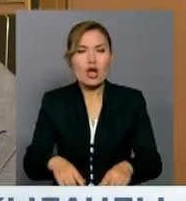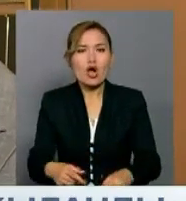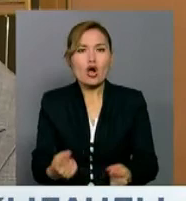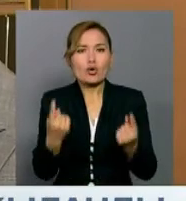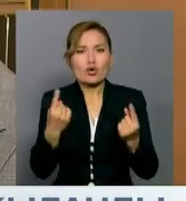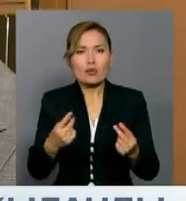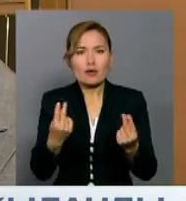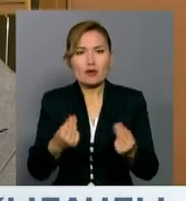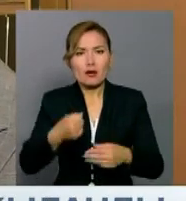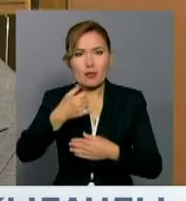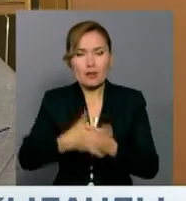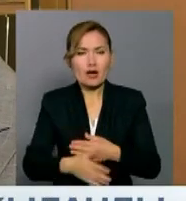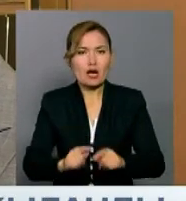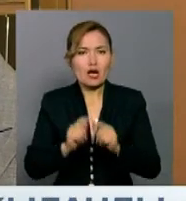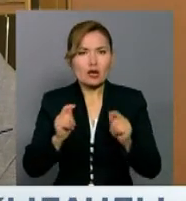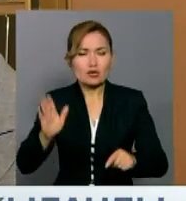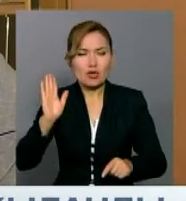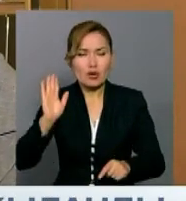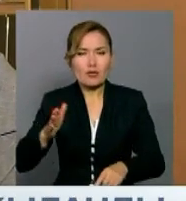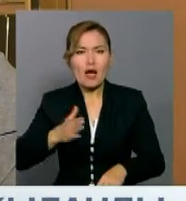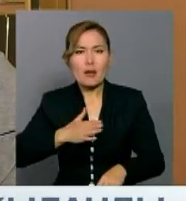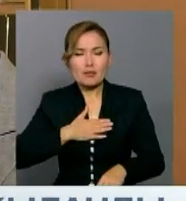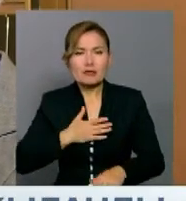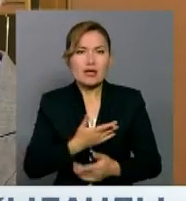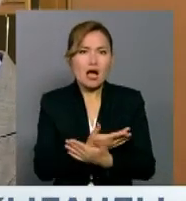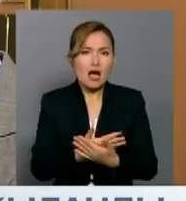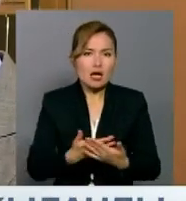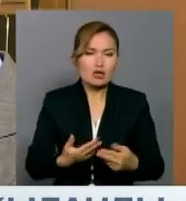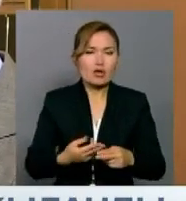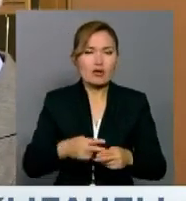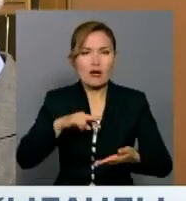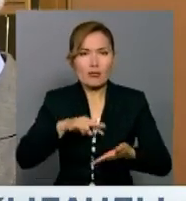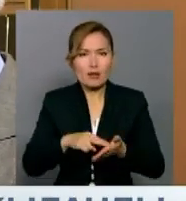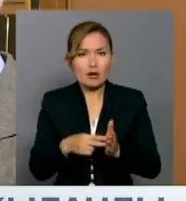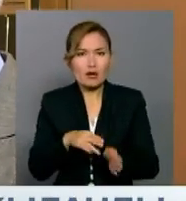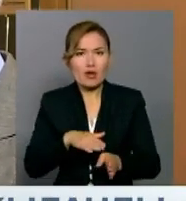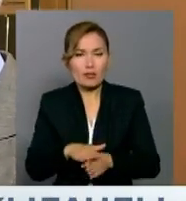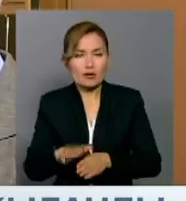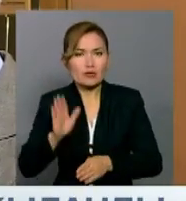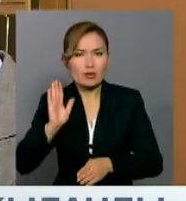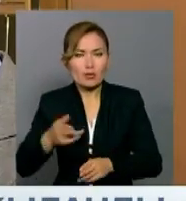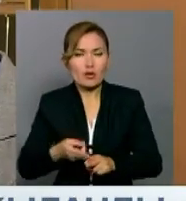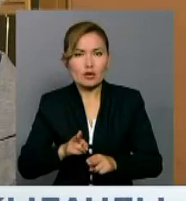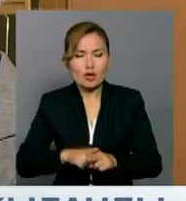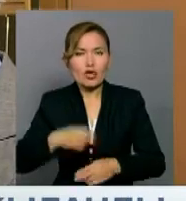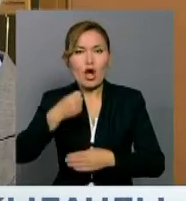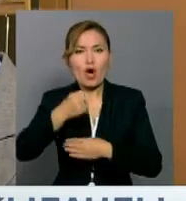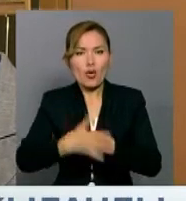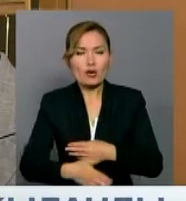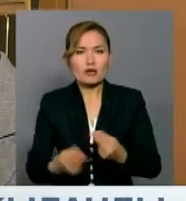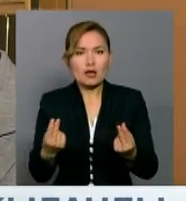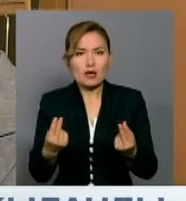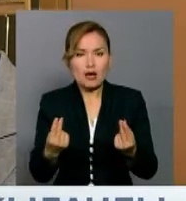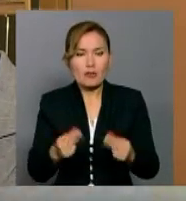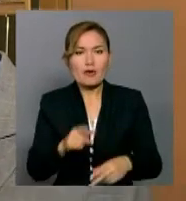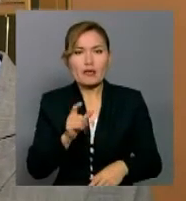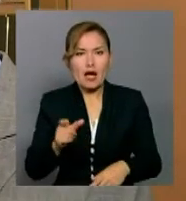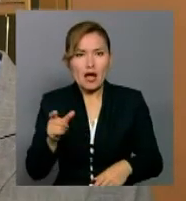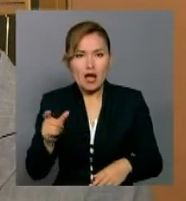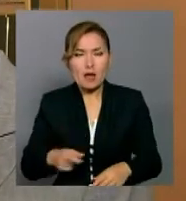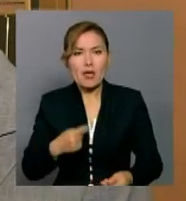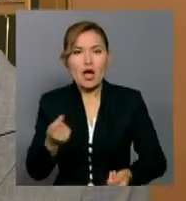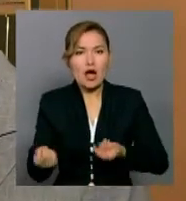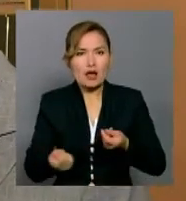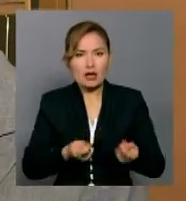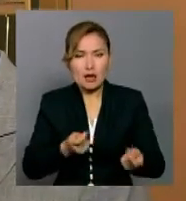бірнеше кезеңнен тұрады, бірақ қылмыстық істерді қарамай. Келер жылы жұмысын бастайтын арбитражды орталық тек азаматтық, әкімшілік